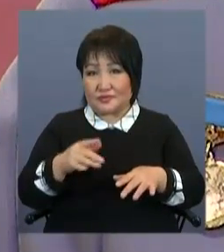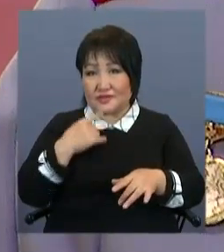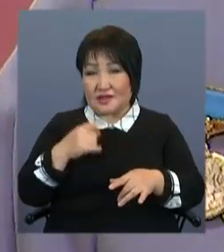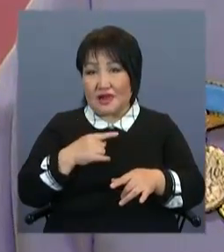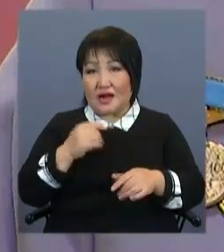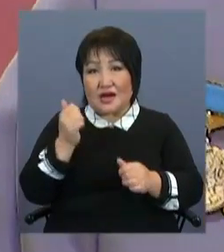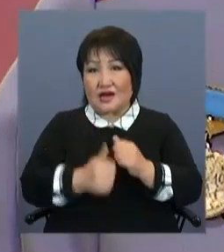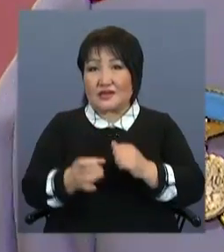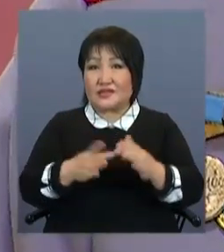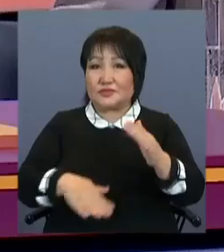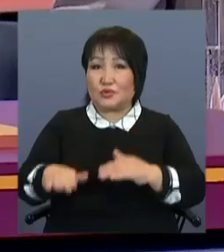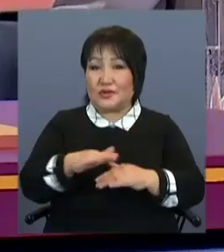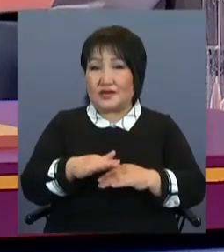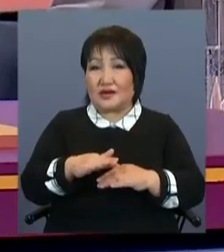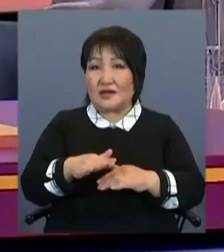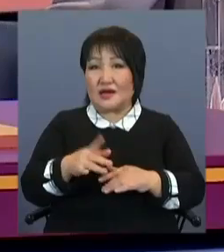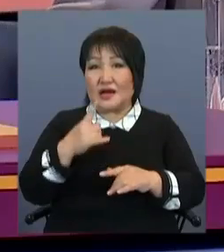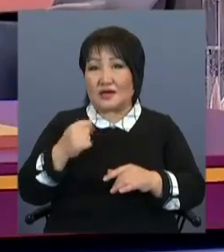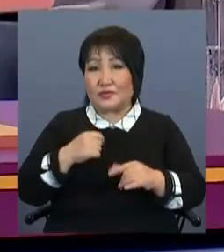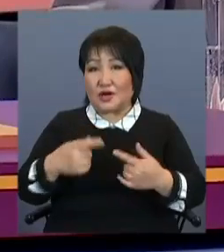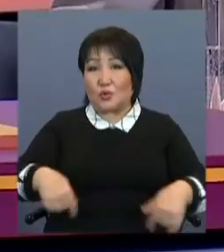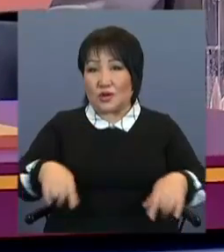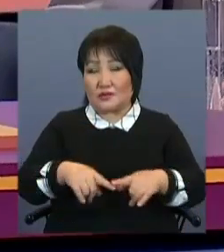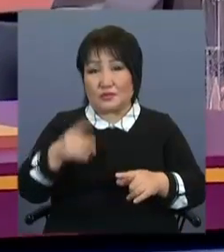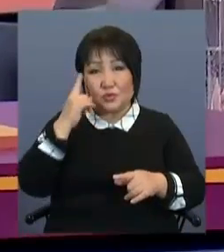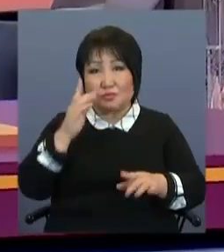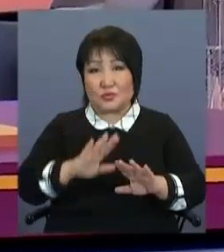жоқ. Ал соның ішінде біздің